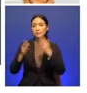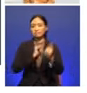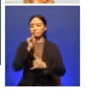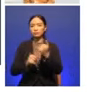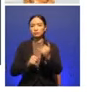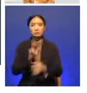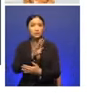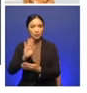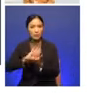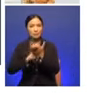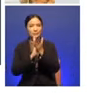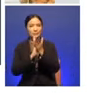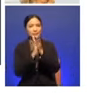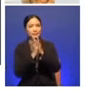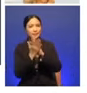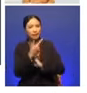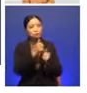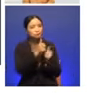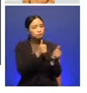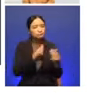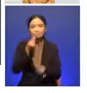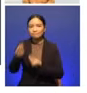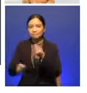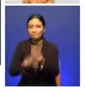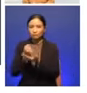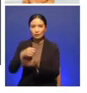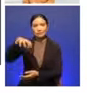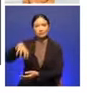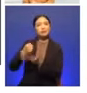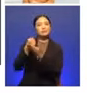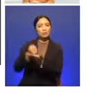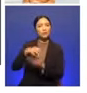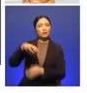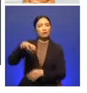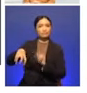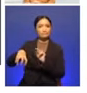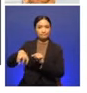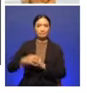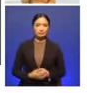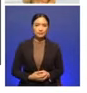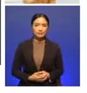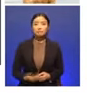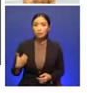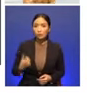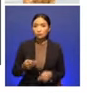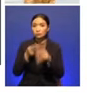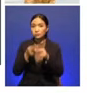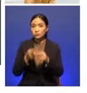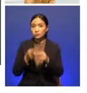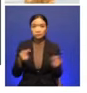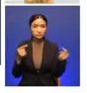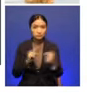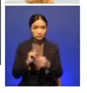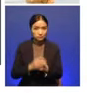ระบบนะครับเกิดนำสิ่งดีๆเนี่ยเข้ามาในสถานสงเคราะห์นะครับโดยเฉพาะเรื่องอะไรครับ